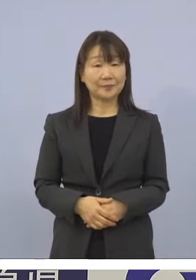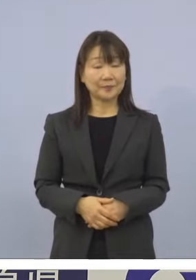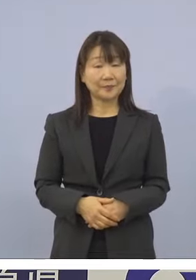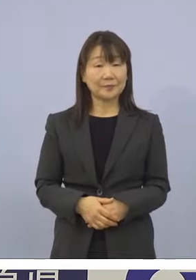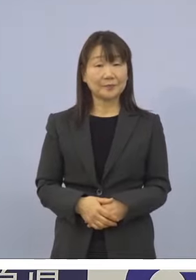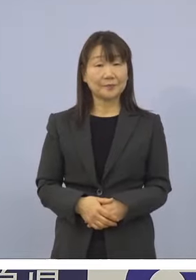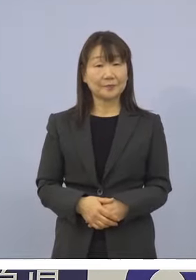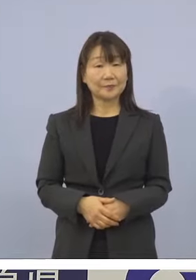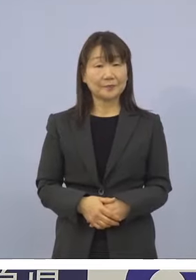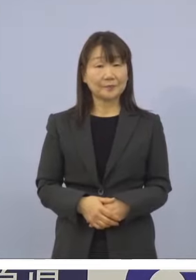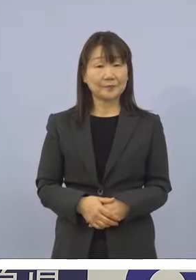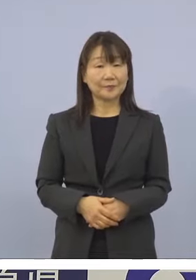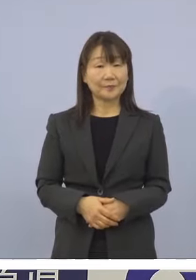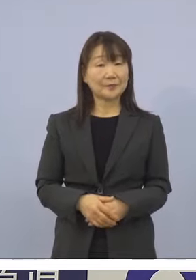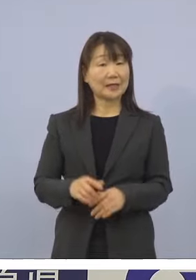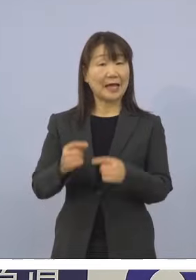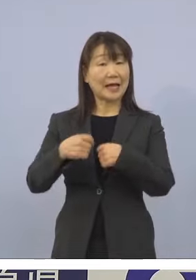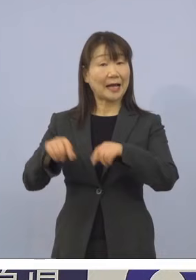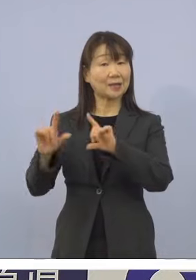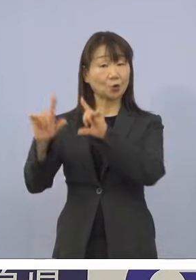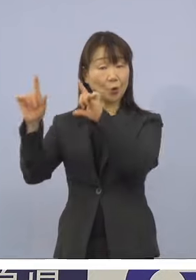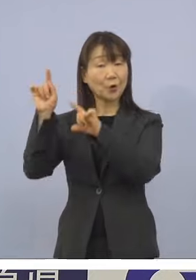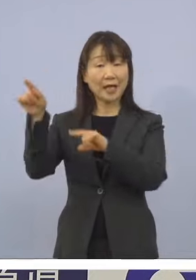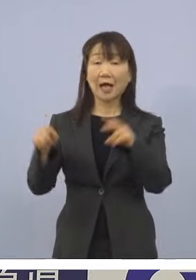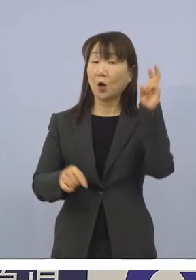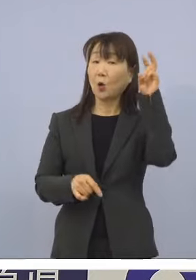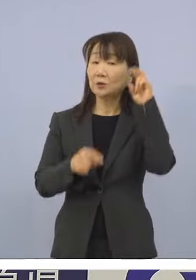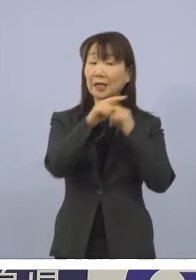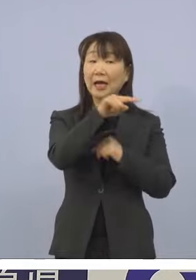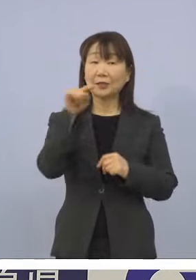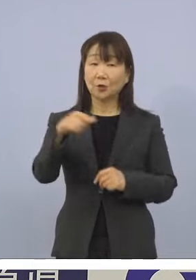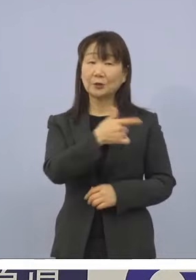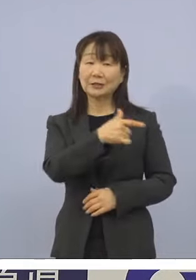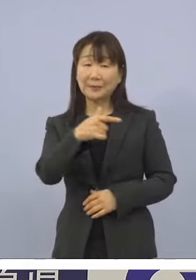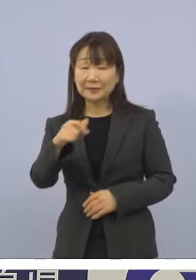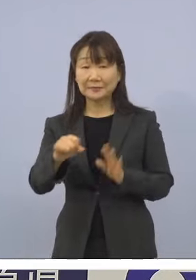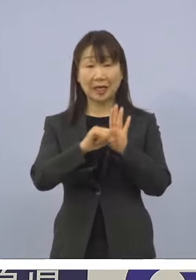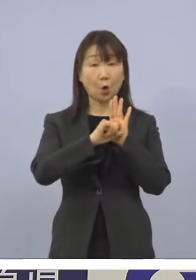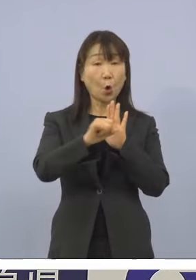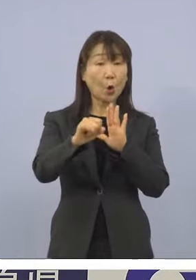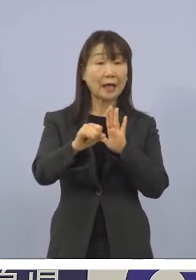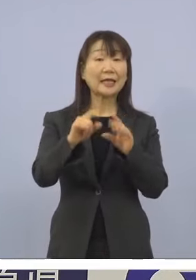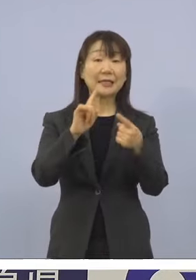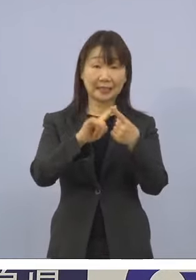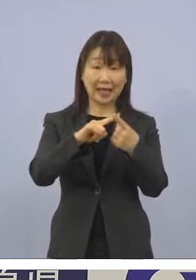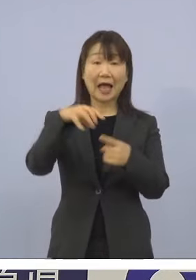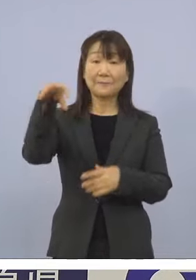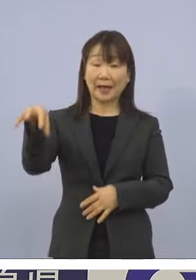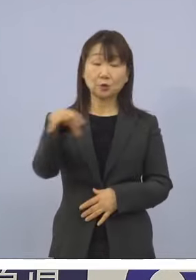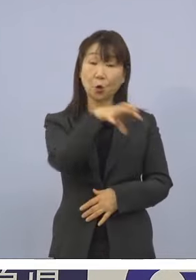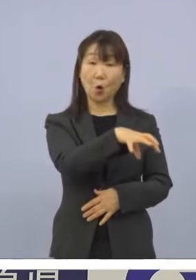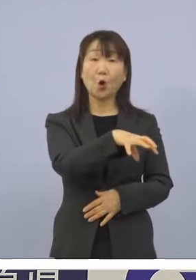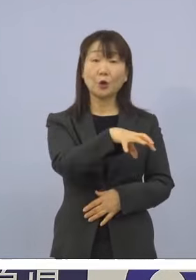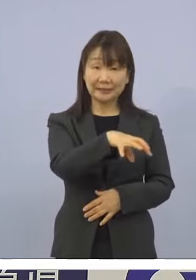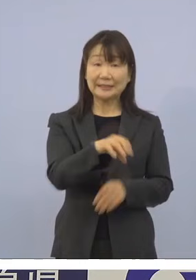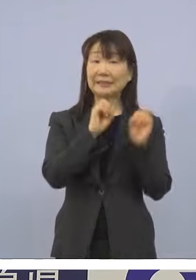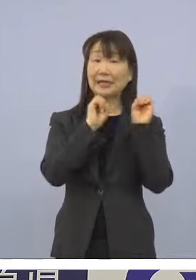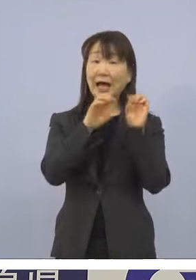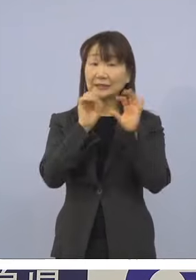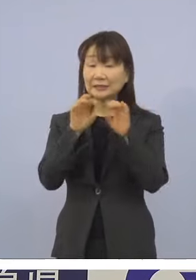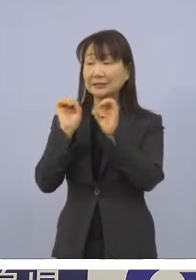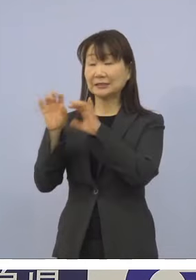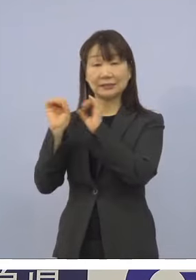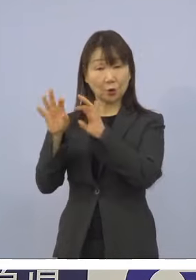いわゆる関東や大阪のさまざまな効果的な場所等に発信